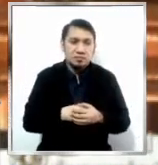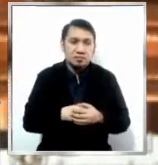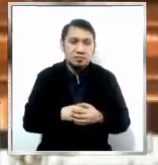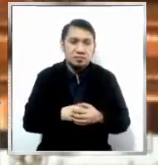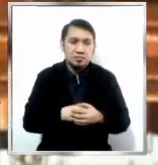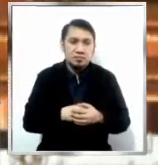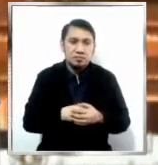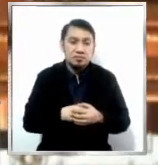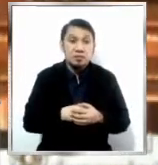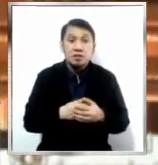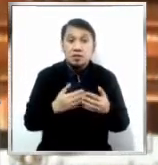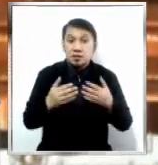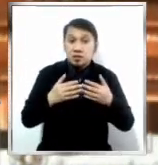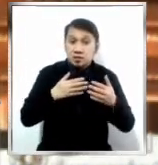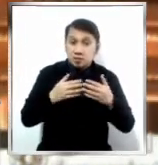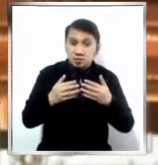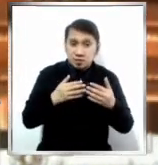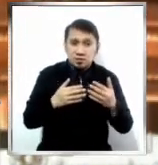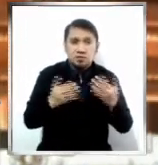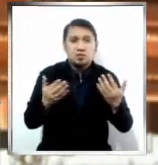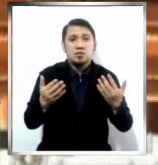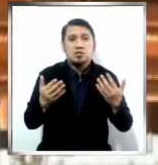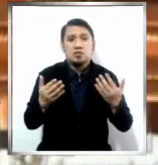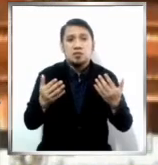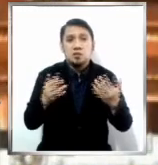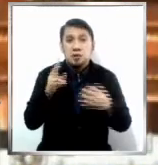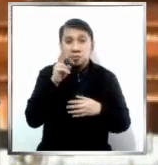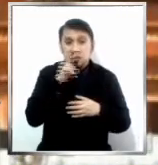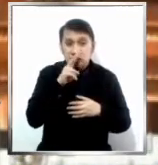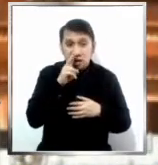Even yung mga kababayan ko na Bisaya,